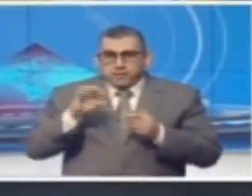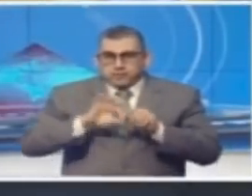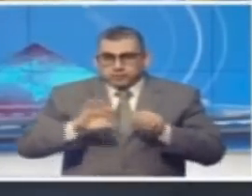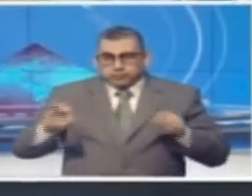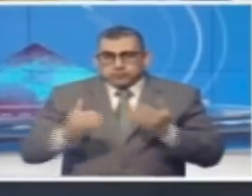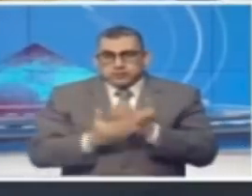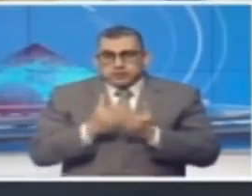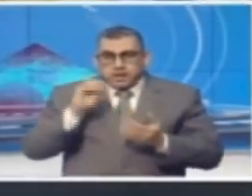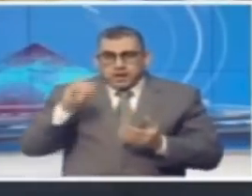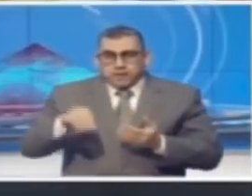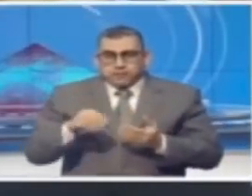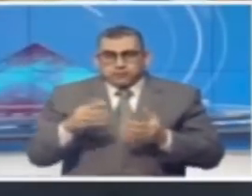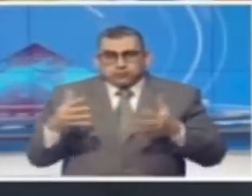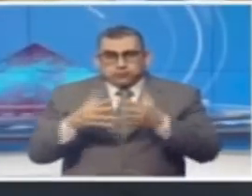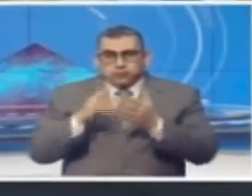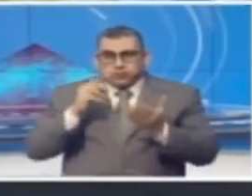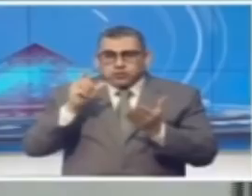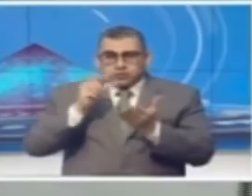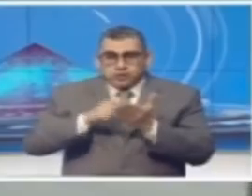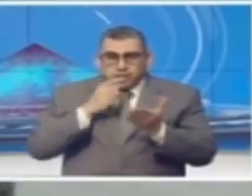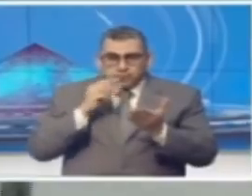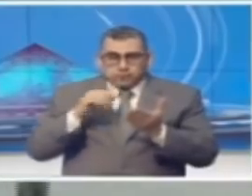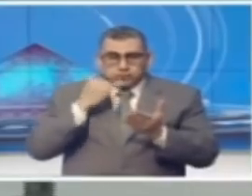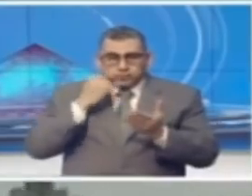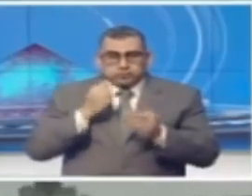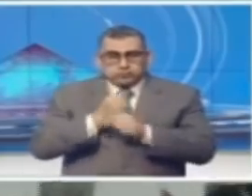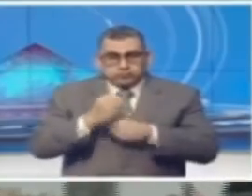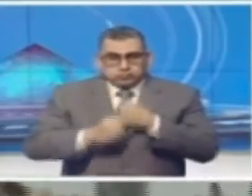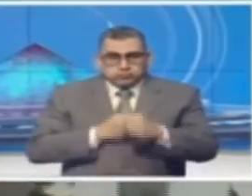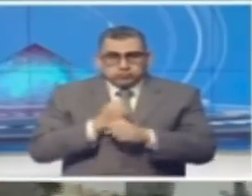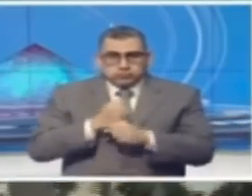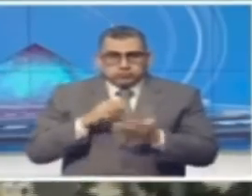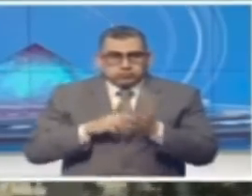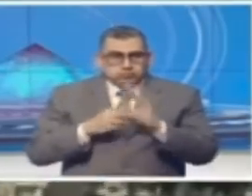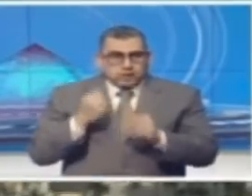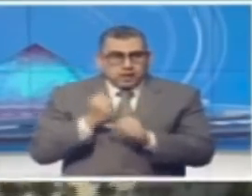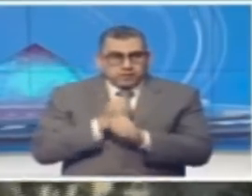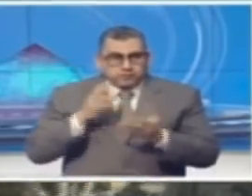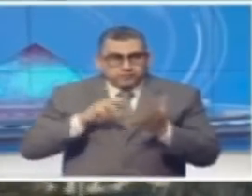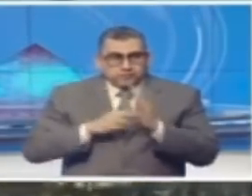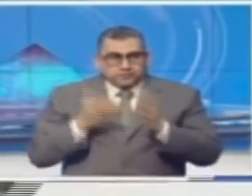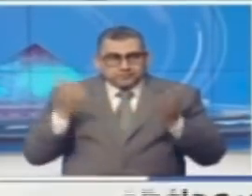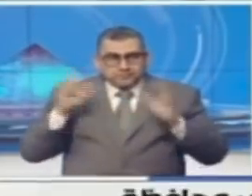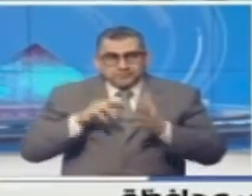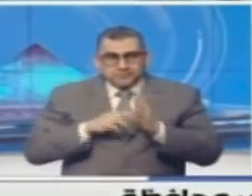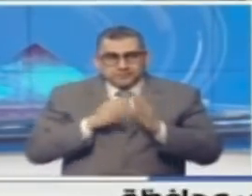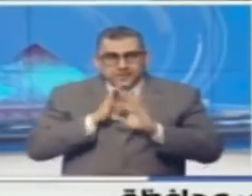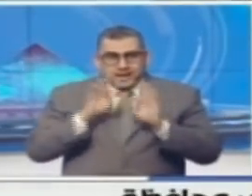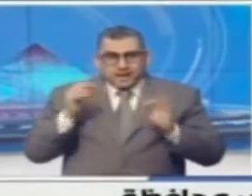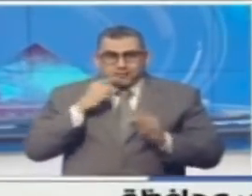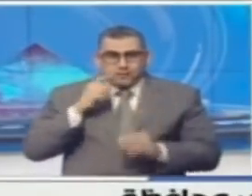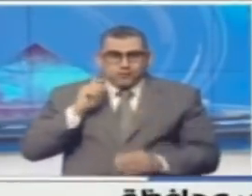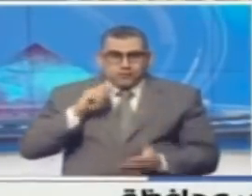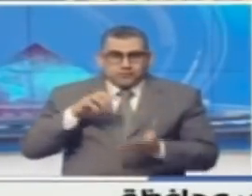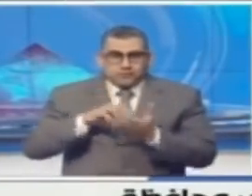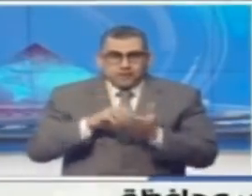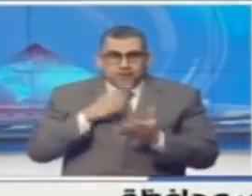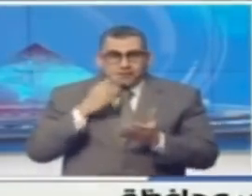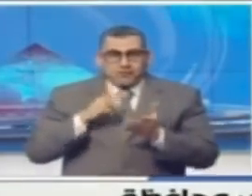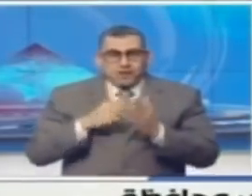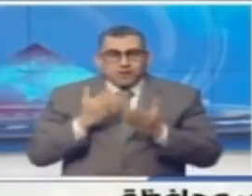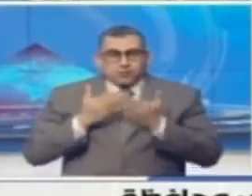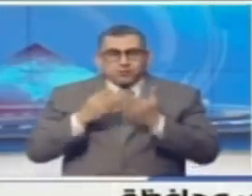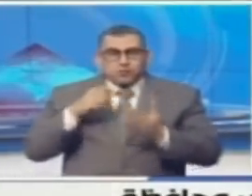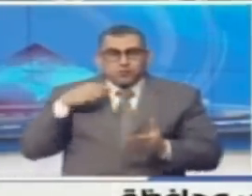التوصيل للمشتركين المستخدمين هنا في بورسعيد. جهود حثيثة ومكثفة من مؤسسات الدولة كافة لا سيما